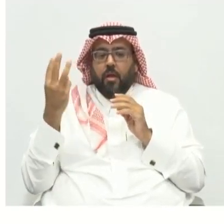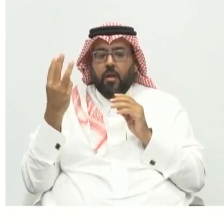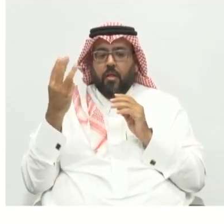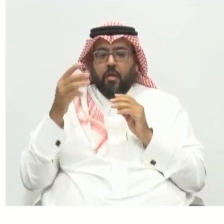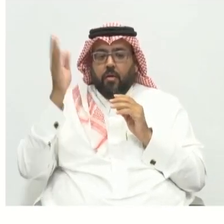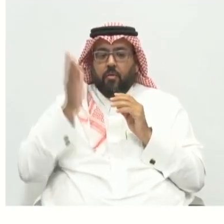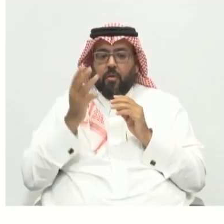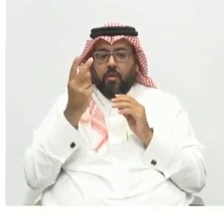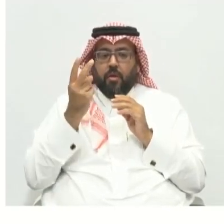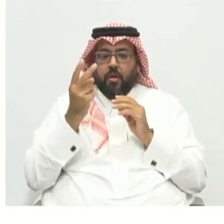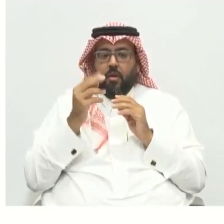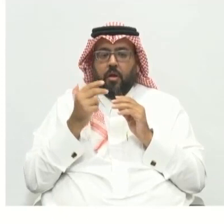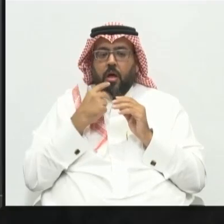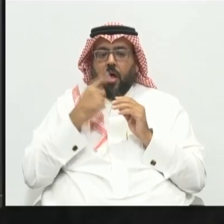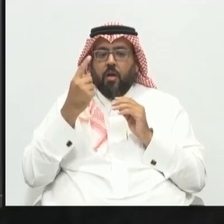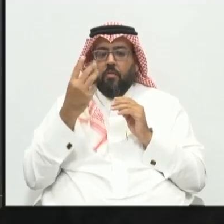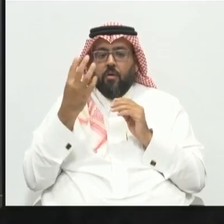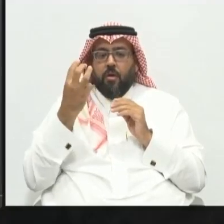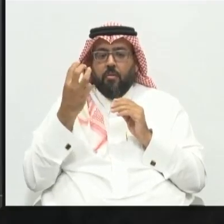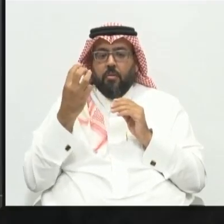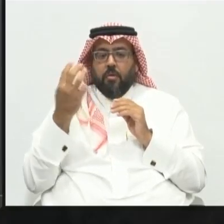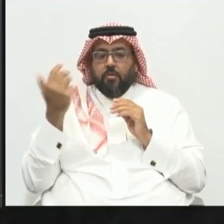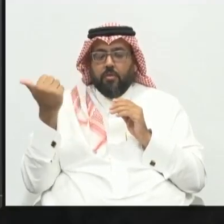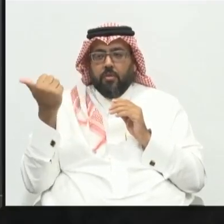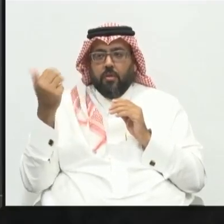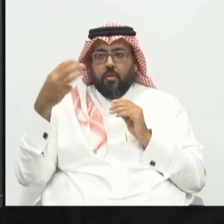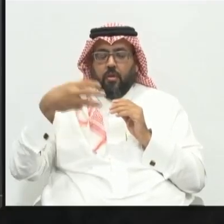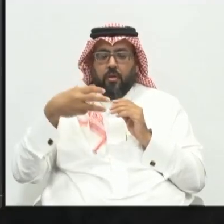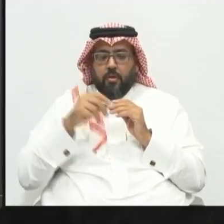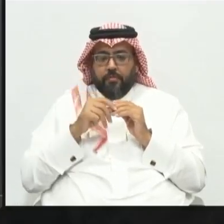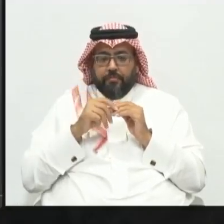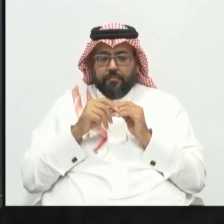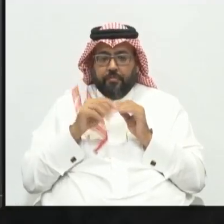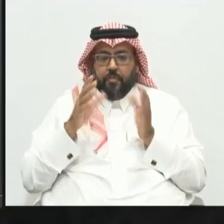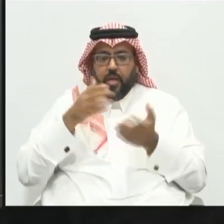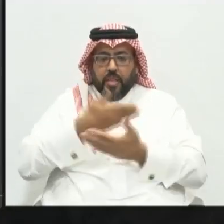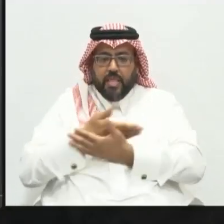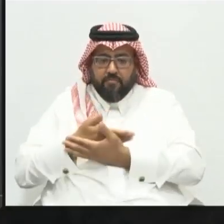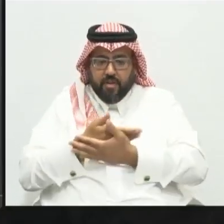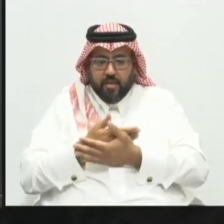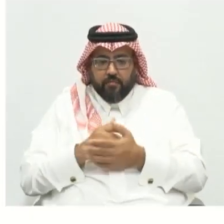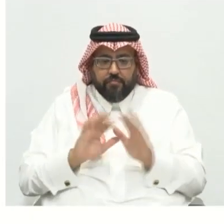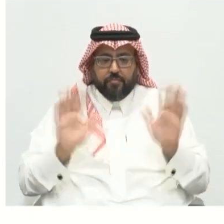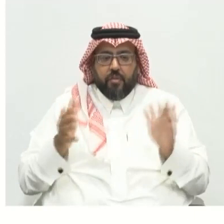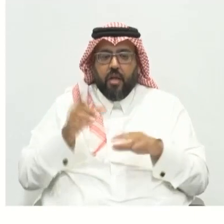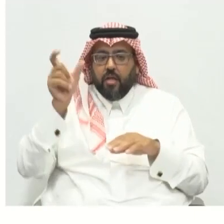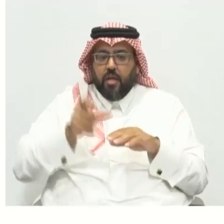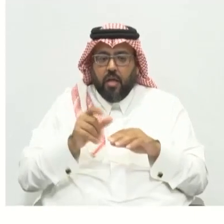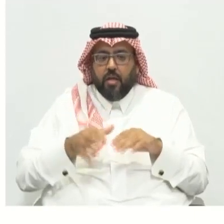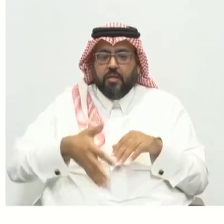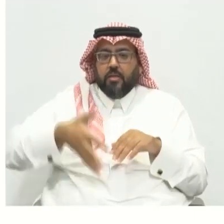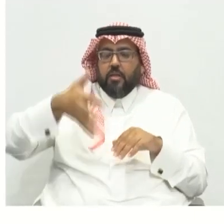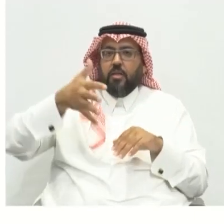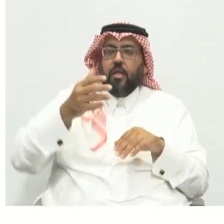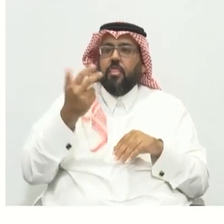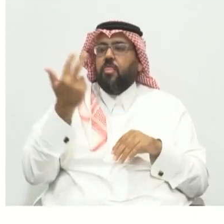انسان هنا يبين لك من مقصود بالطفل ما المقصود بالطفل الطفل هو كل انسان لم يتجاوز 18م